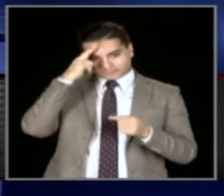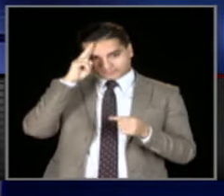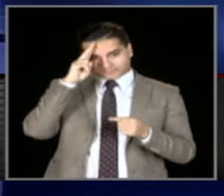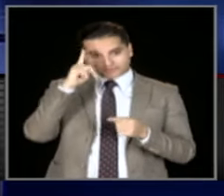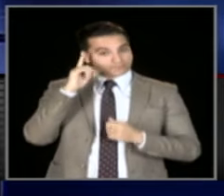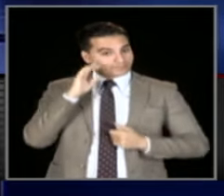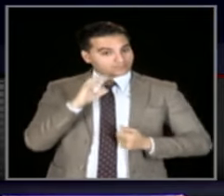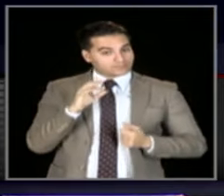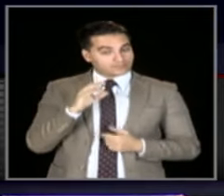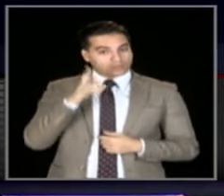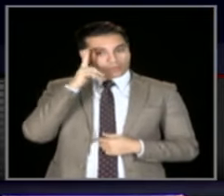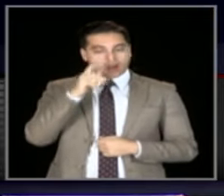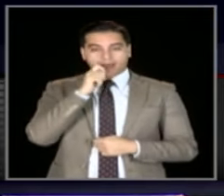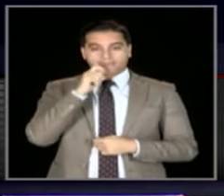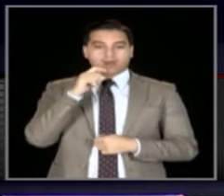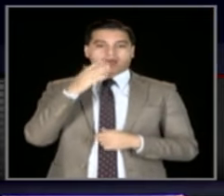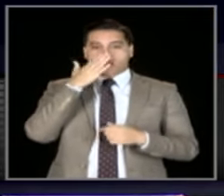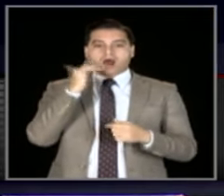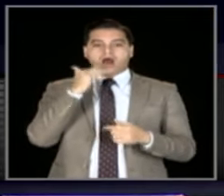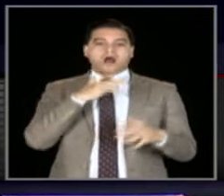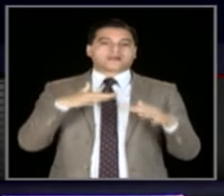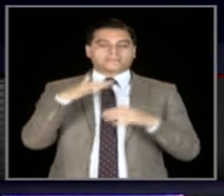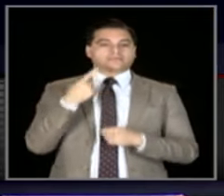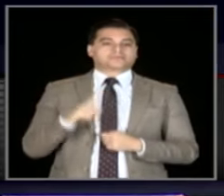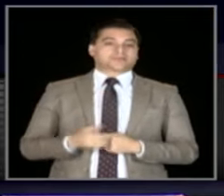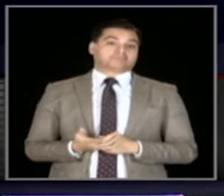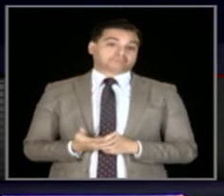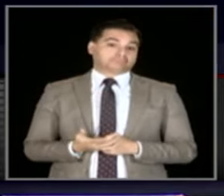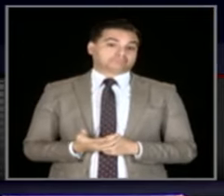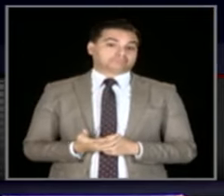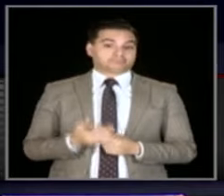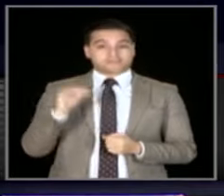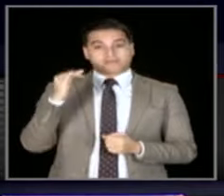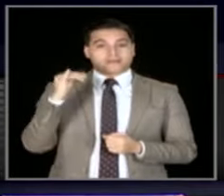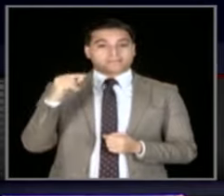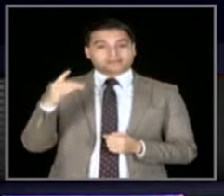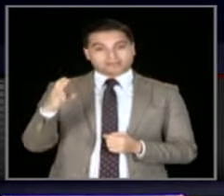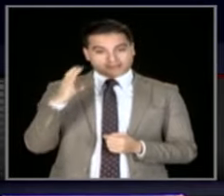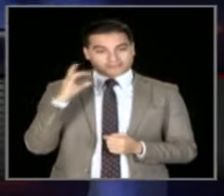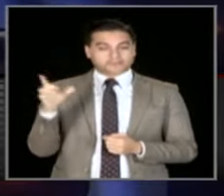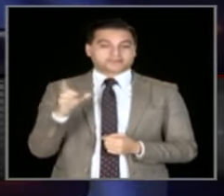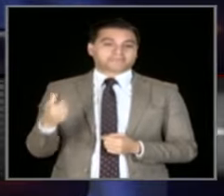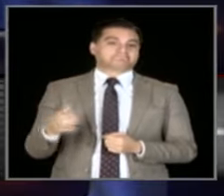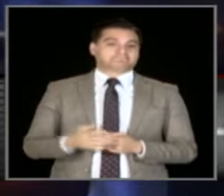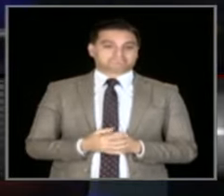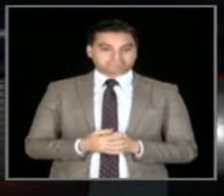أنباء الشرق الأوسط. وكالة أنباء الشرق الأوسط. محمد ربيع طبعاً إجابة